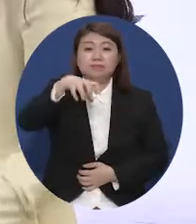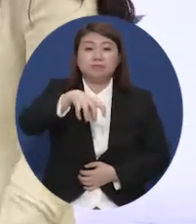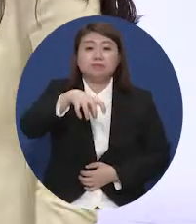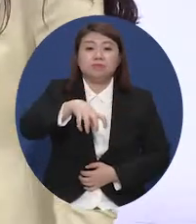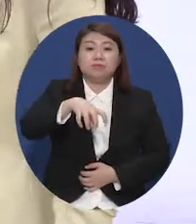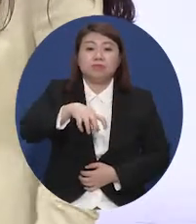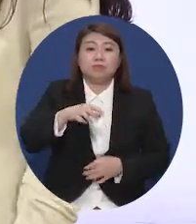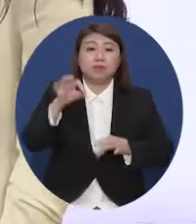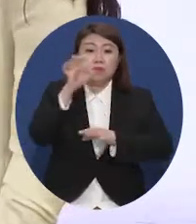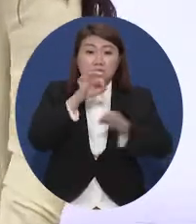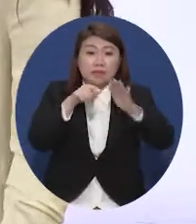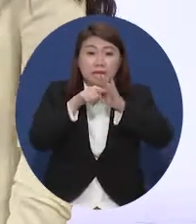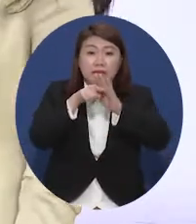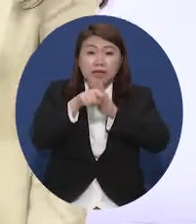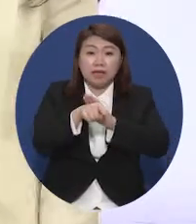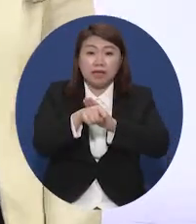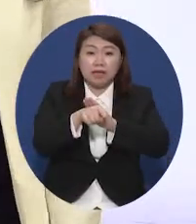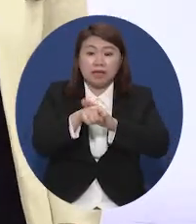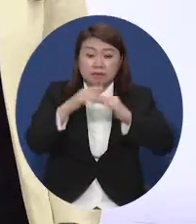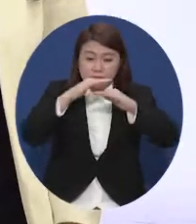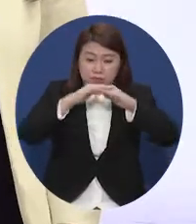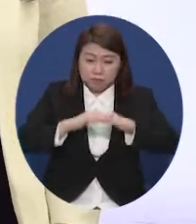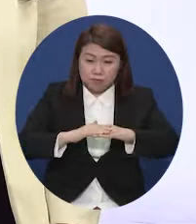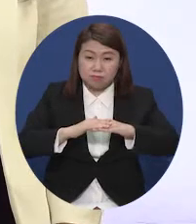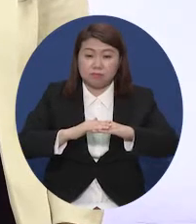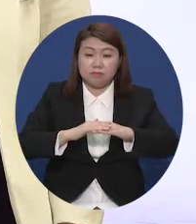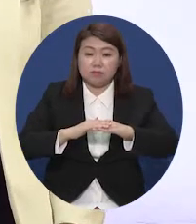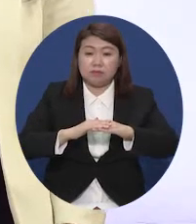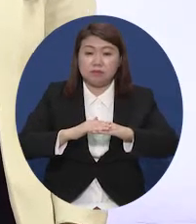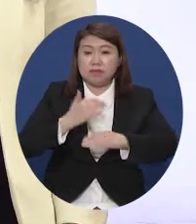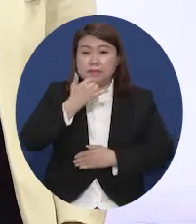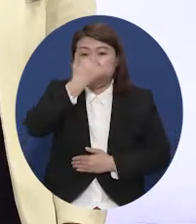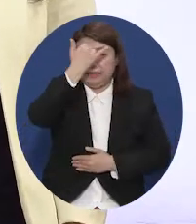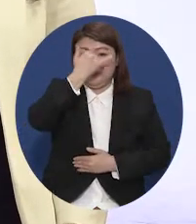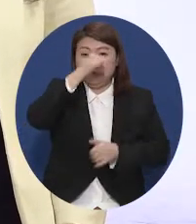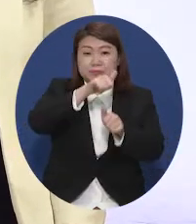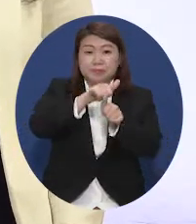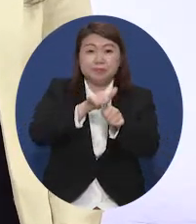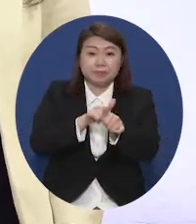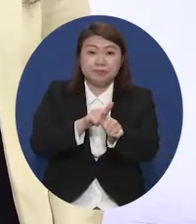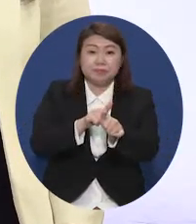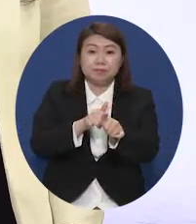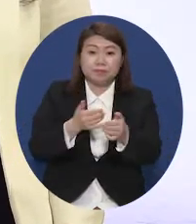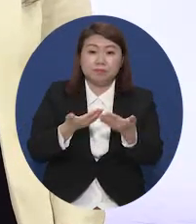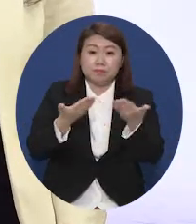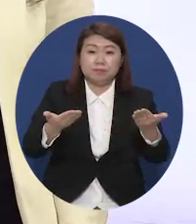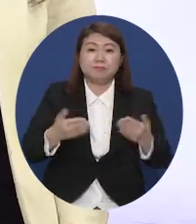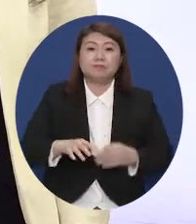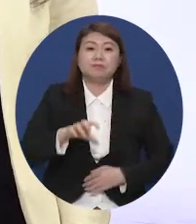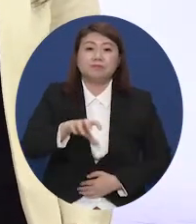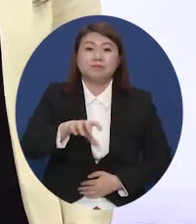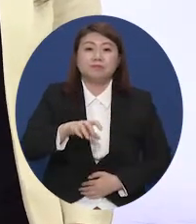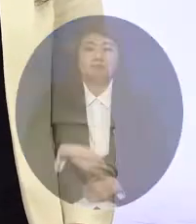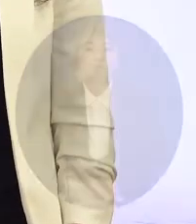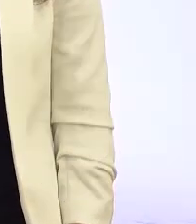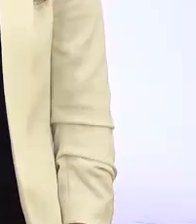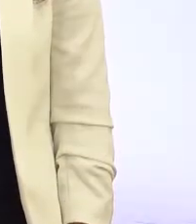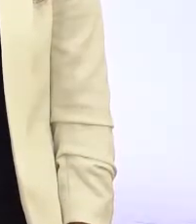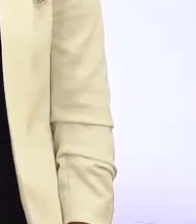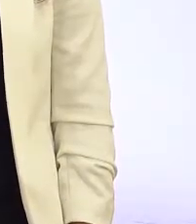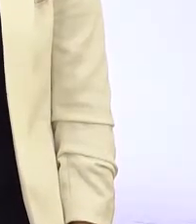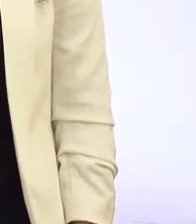이곳을 찾아서 이러한 신성한 어떤 의례를 치른다고 합니다 깍지킬 부족의 성지로 알려져 있는 곳입니다